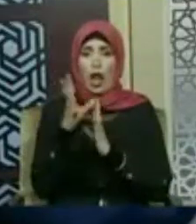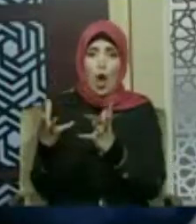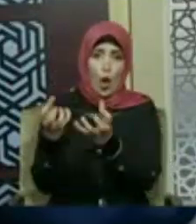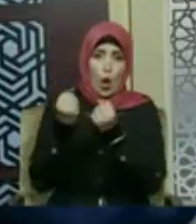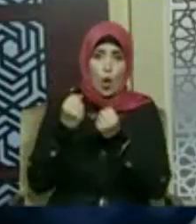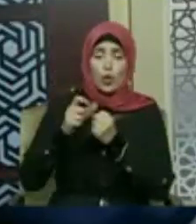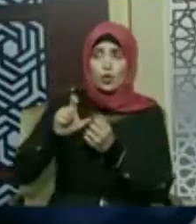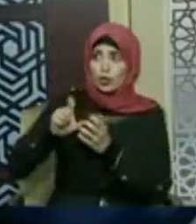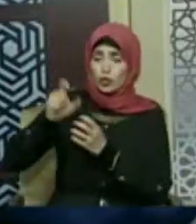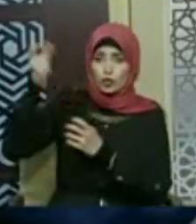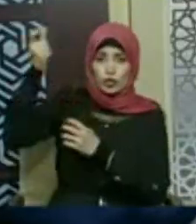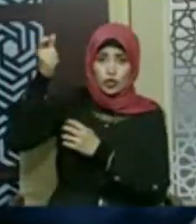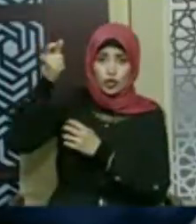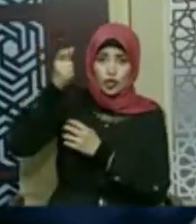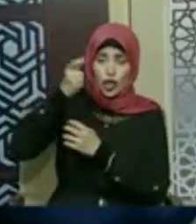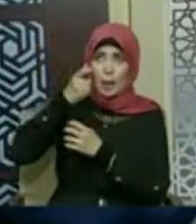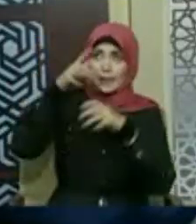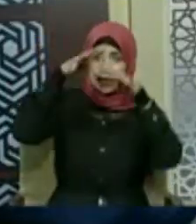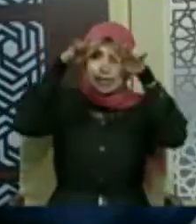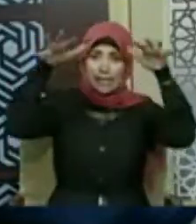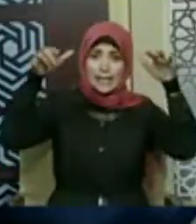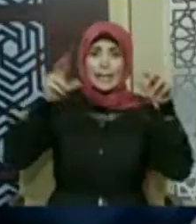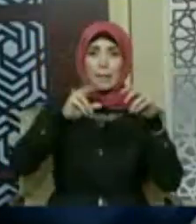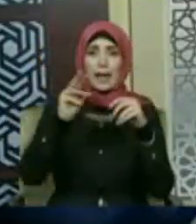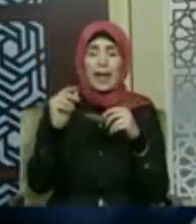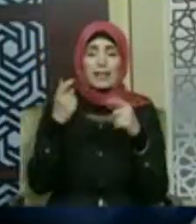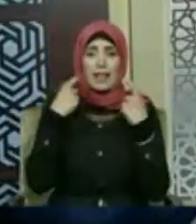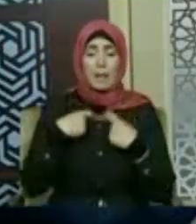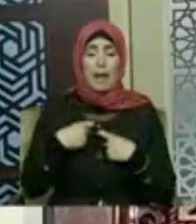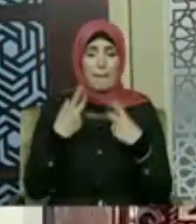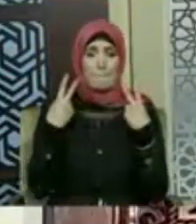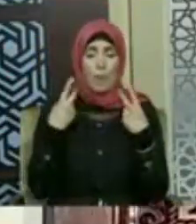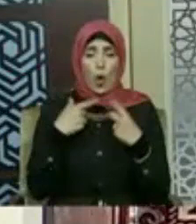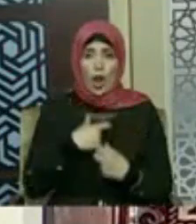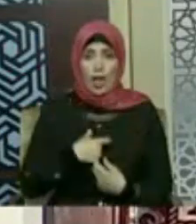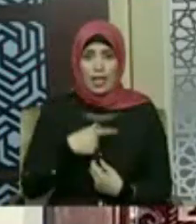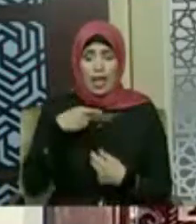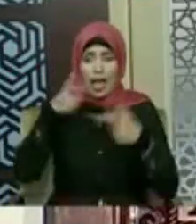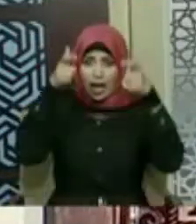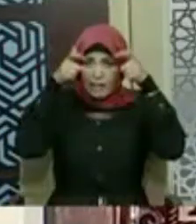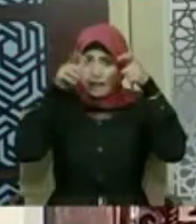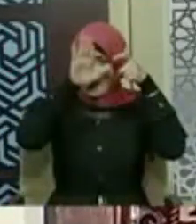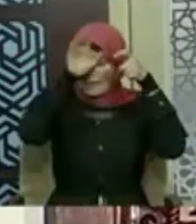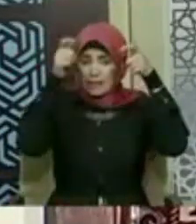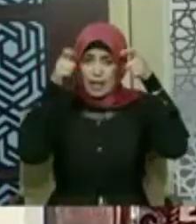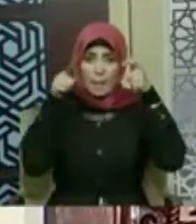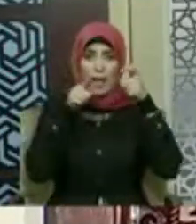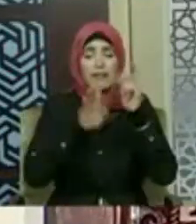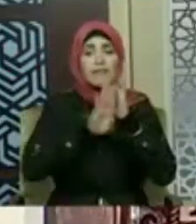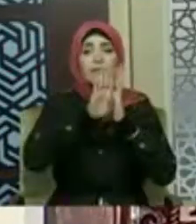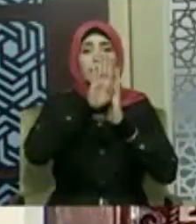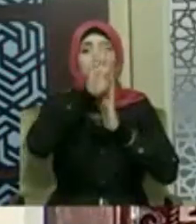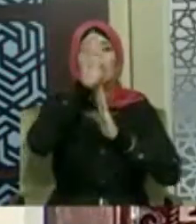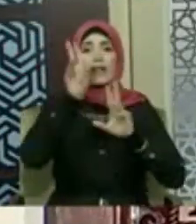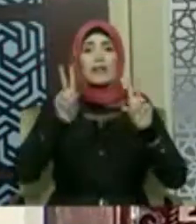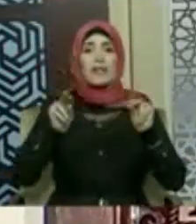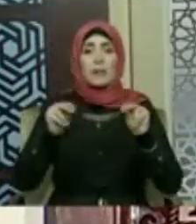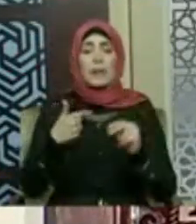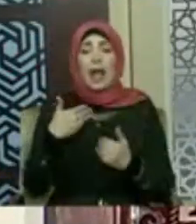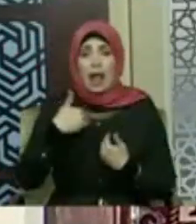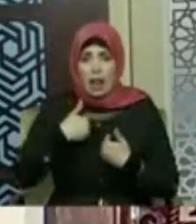شمس السماء له حليا، ألم تك تاج أولكم مليا. لنا